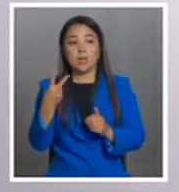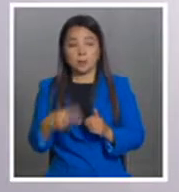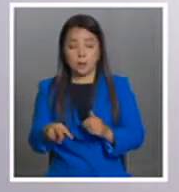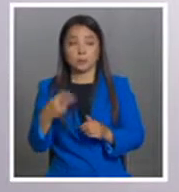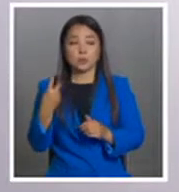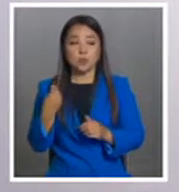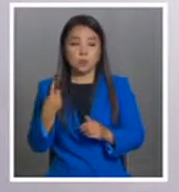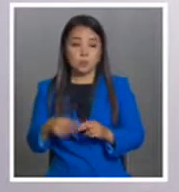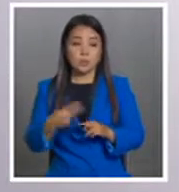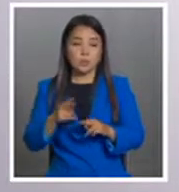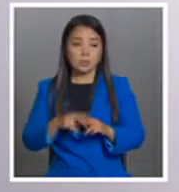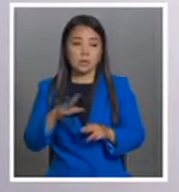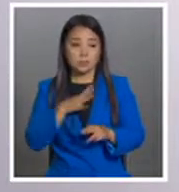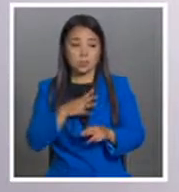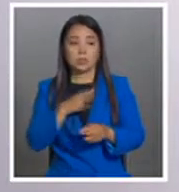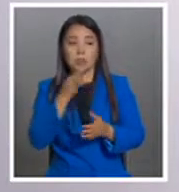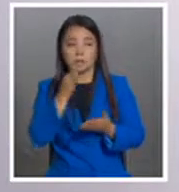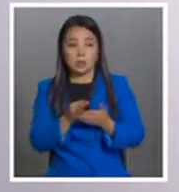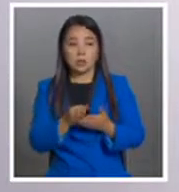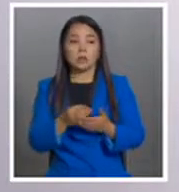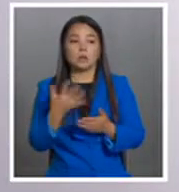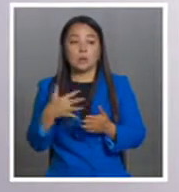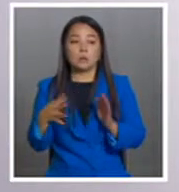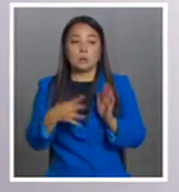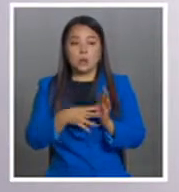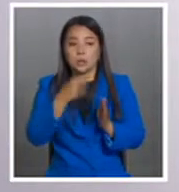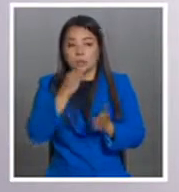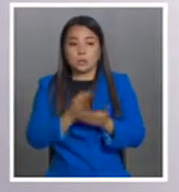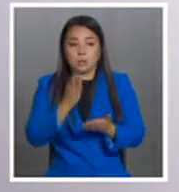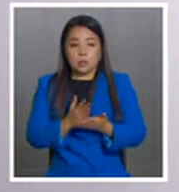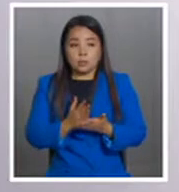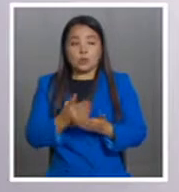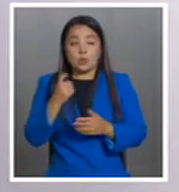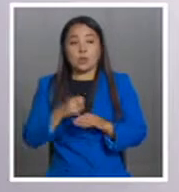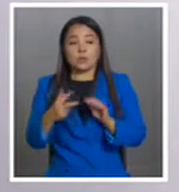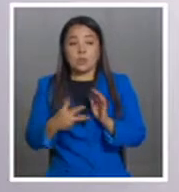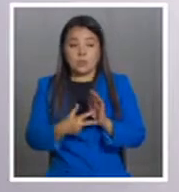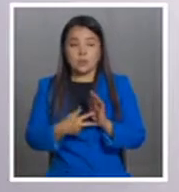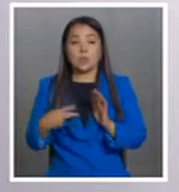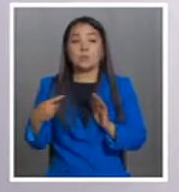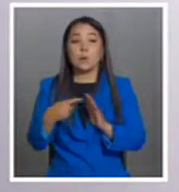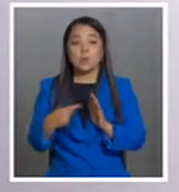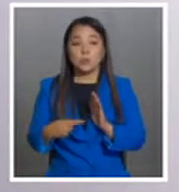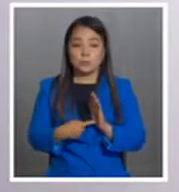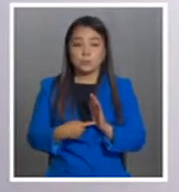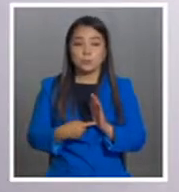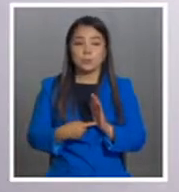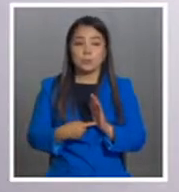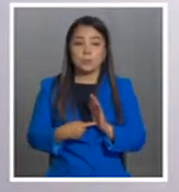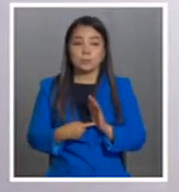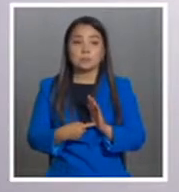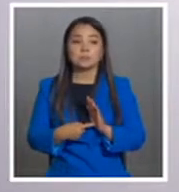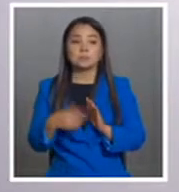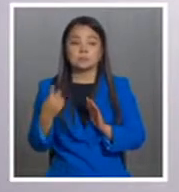сонда олардың қосындысы 120-дан 59 бөлшегіне тең болады екен. Ендеше 118-ді осы 120-дан 59 бөлшегіне бөле